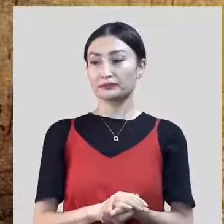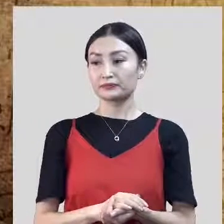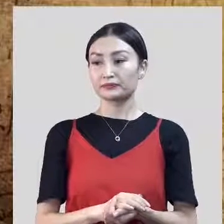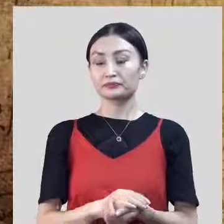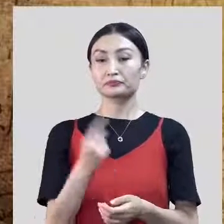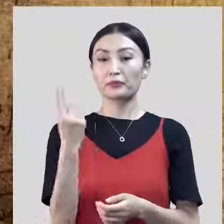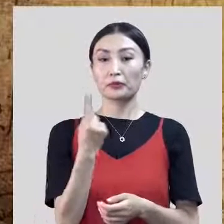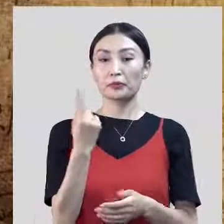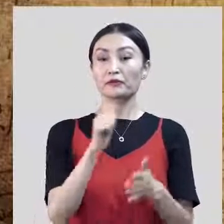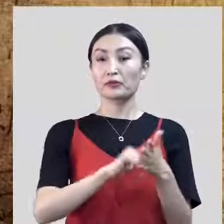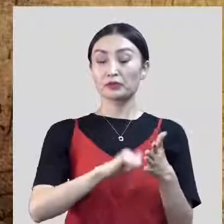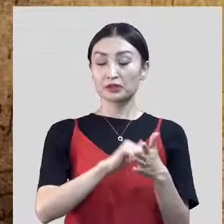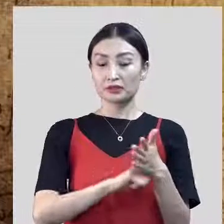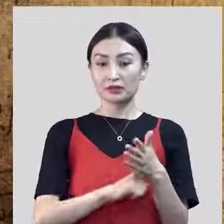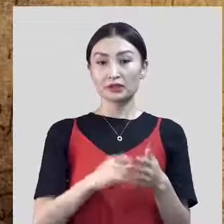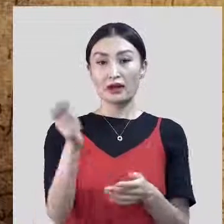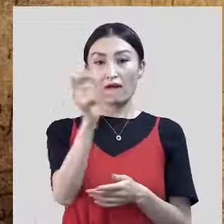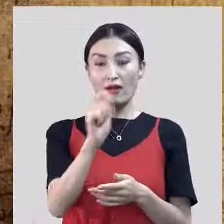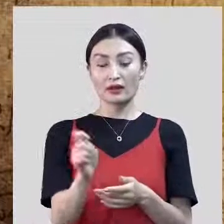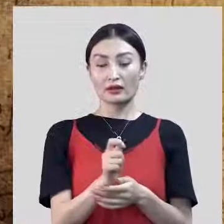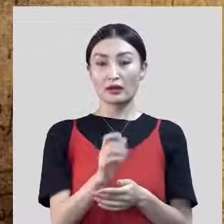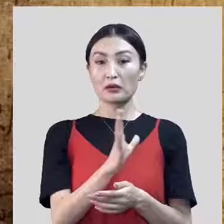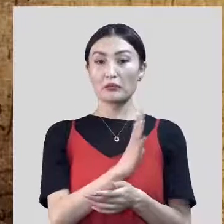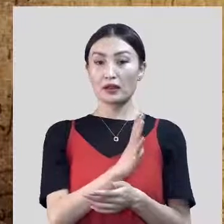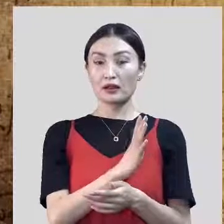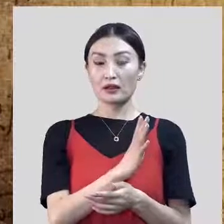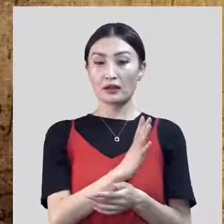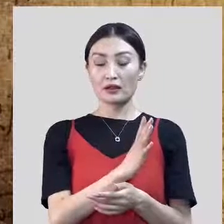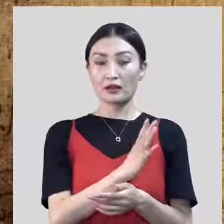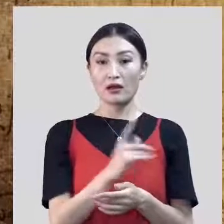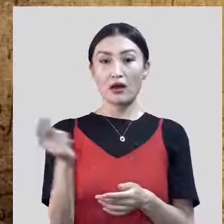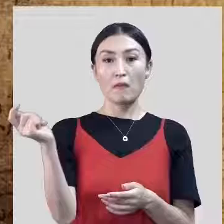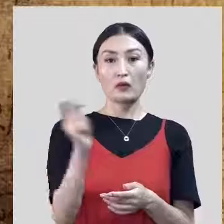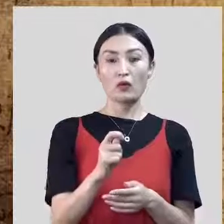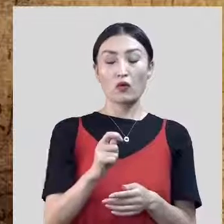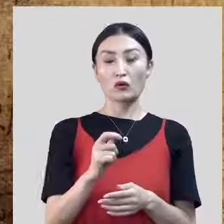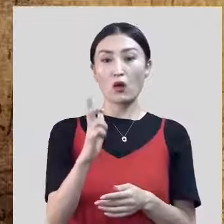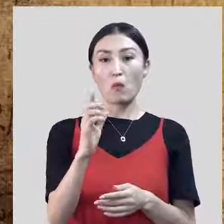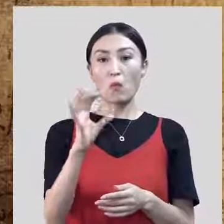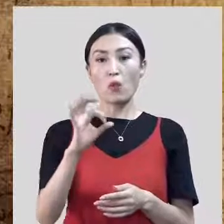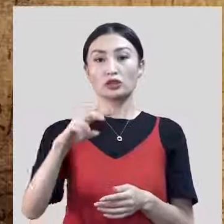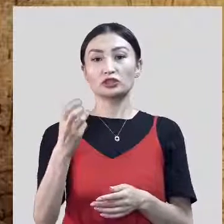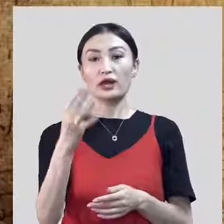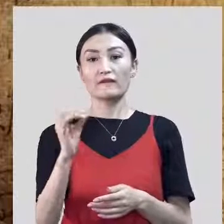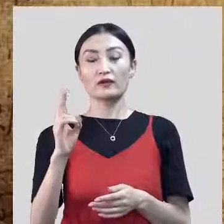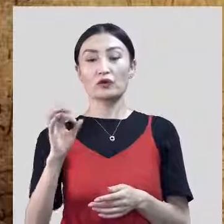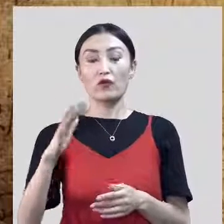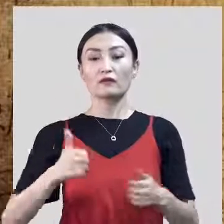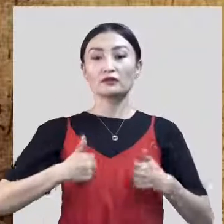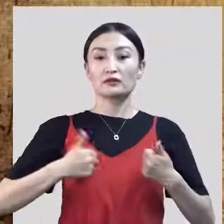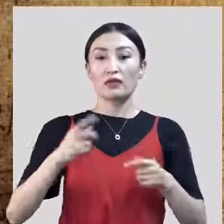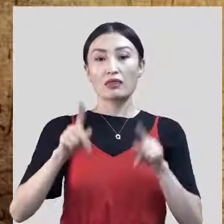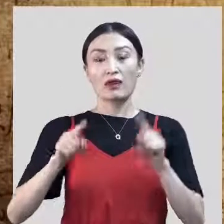первой причиной войны был прибыли приход большевиков к власти и стремление некоторых